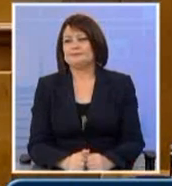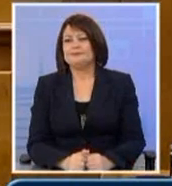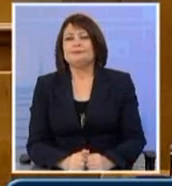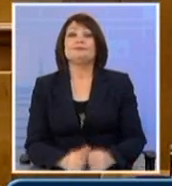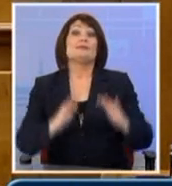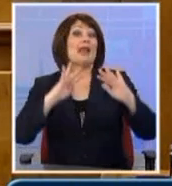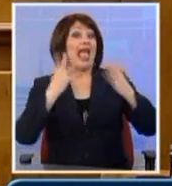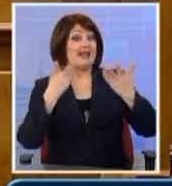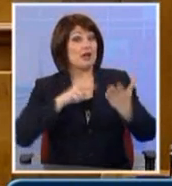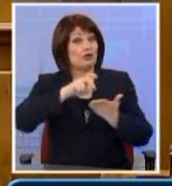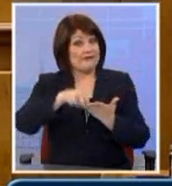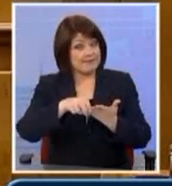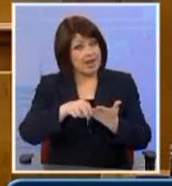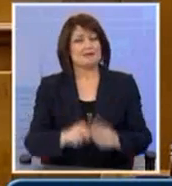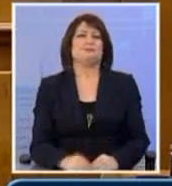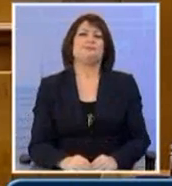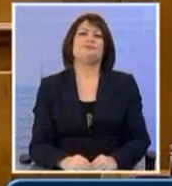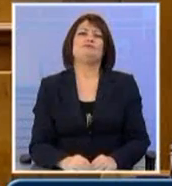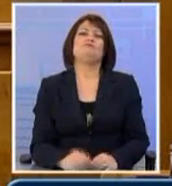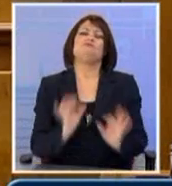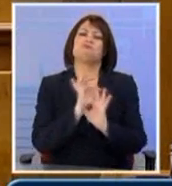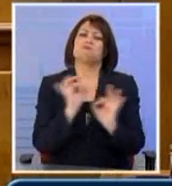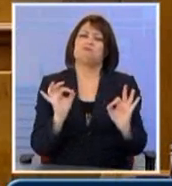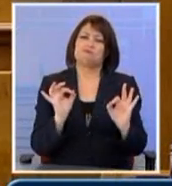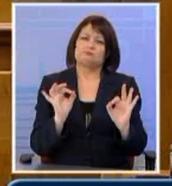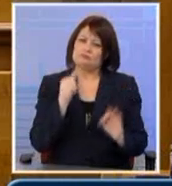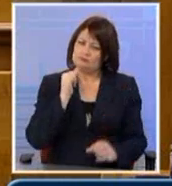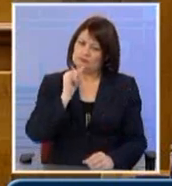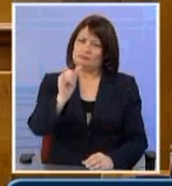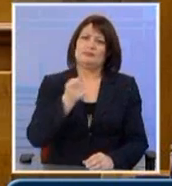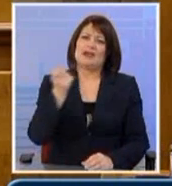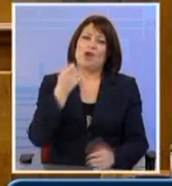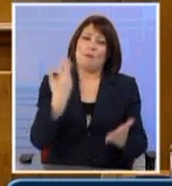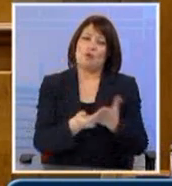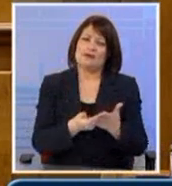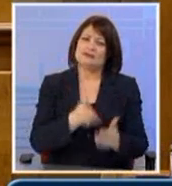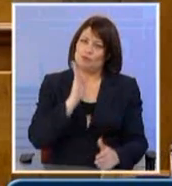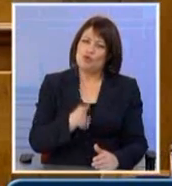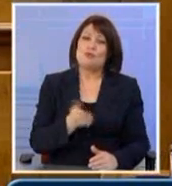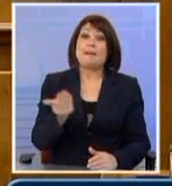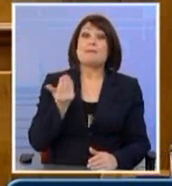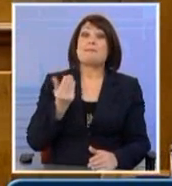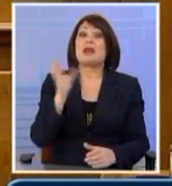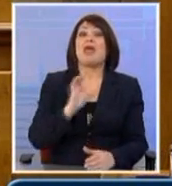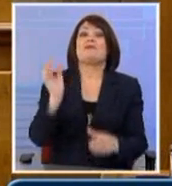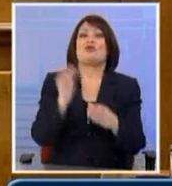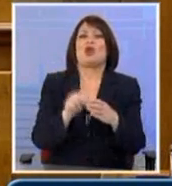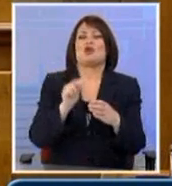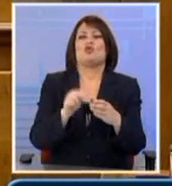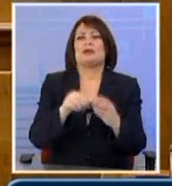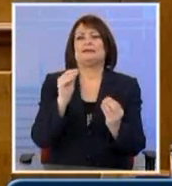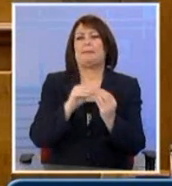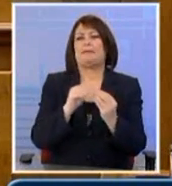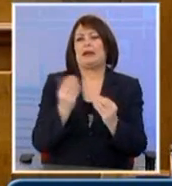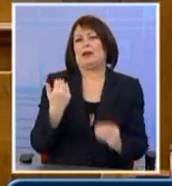9ο βήμα, η επιβεβαίωση της βιωσιμότητας του χρέους πριν τις ευρωεκλογές, τον